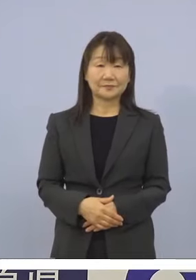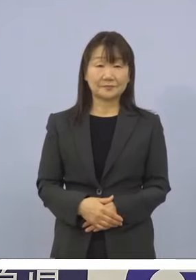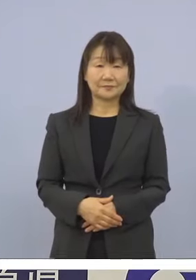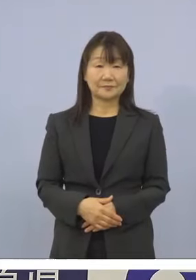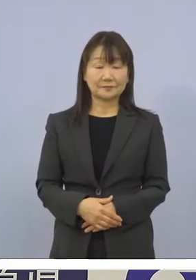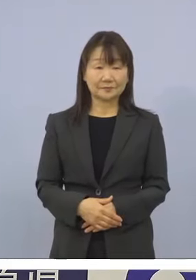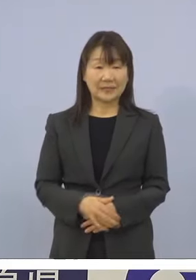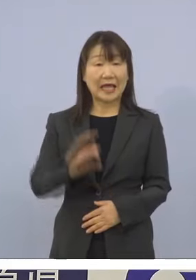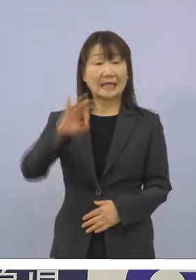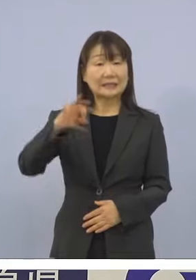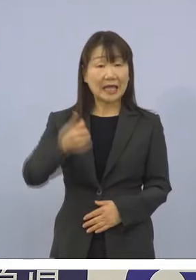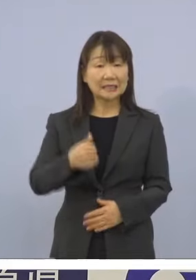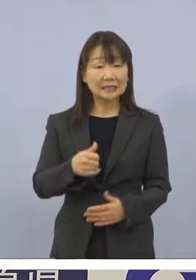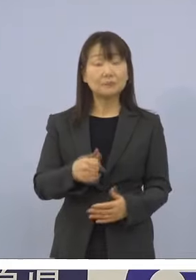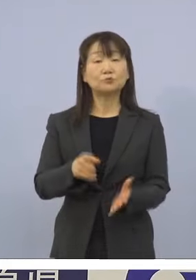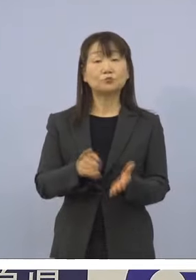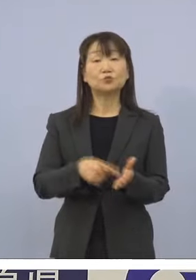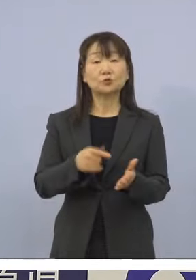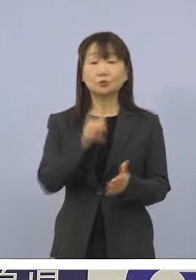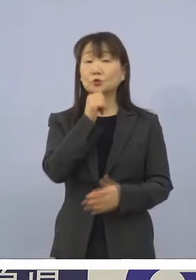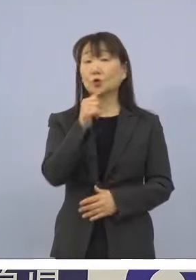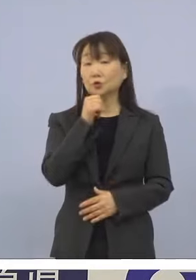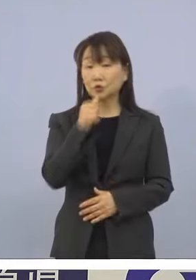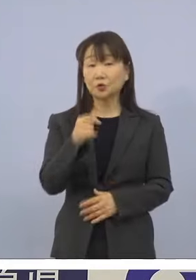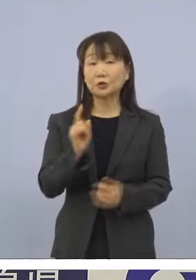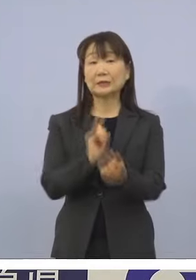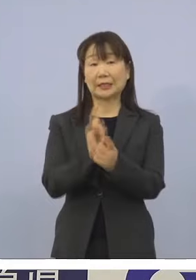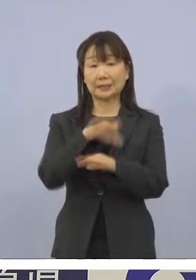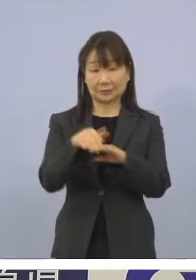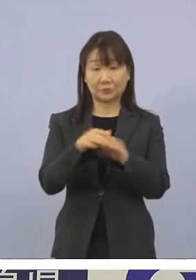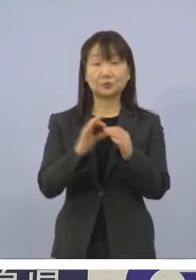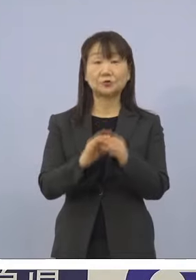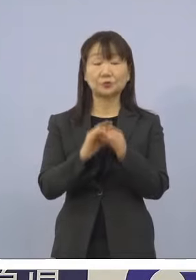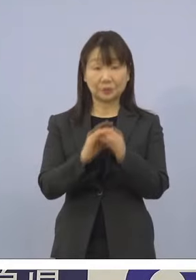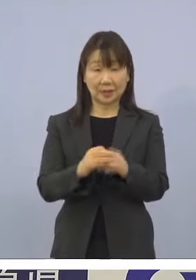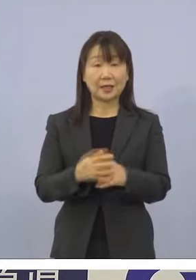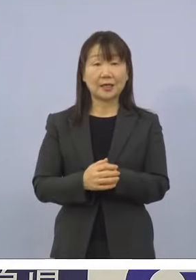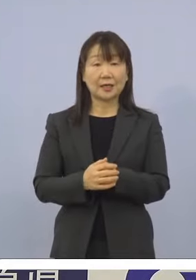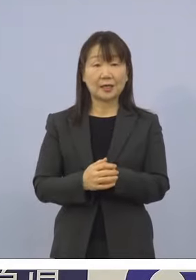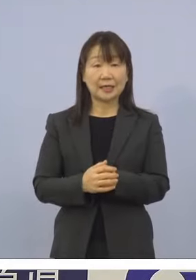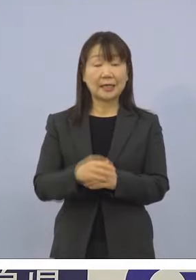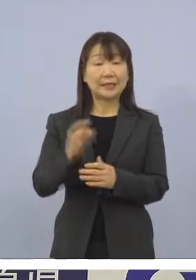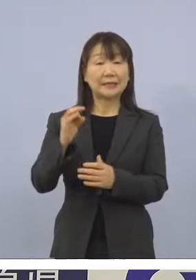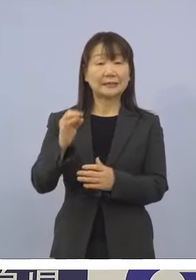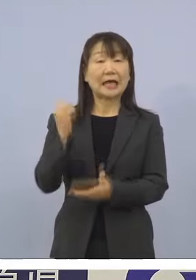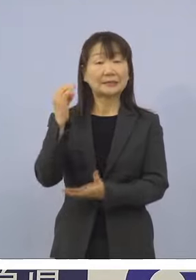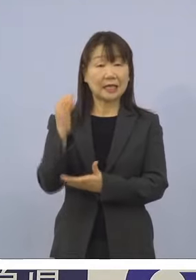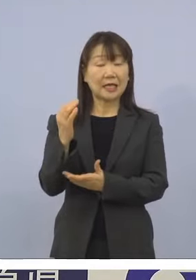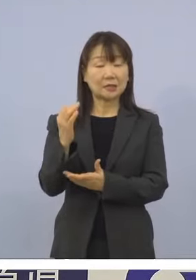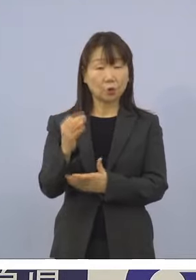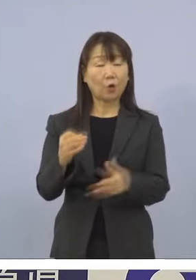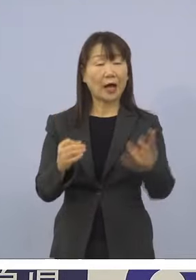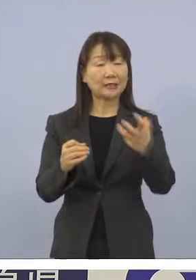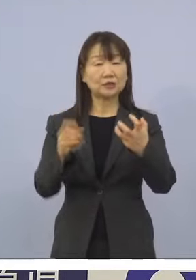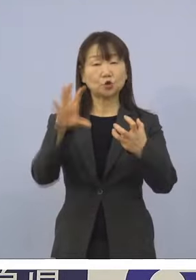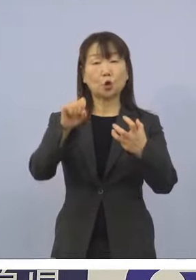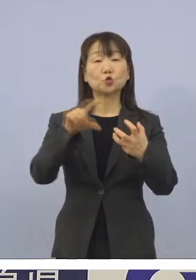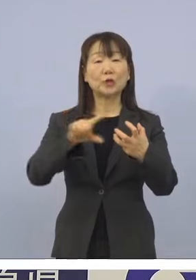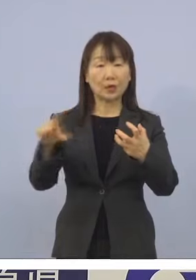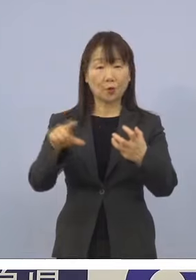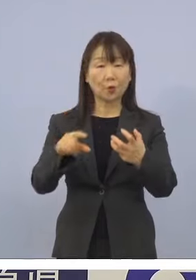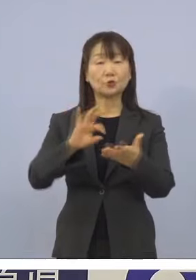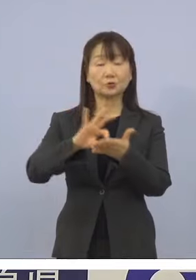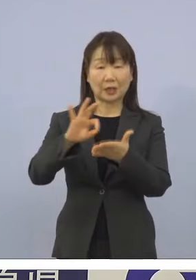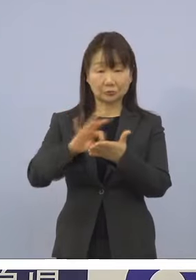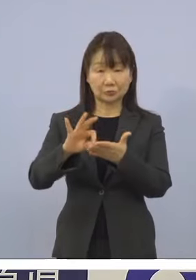財源不足対策について質問がありまして、財政調整基金今回80億円を取り崩しということなのですが、ま